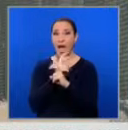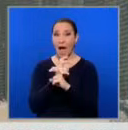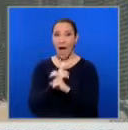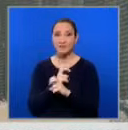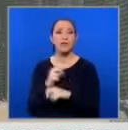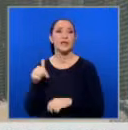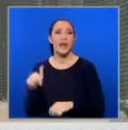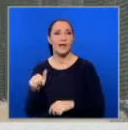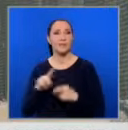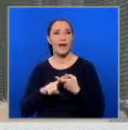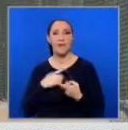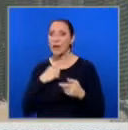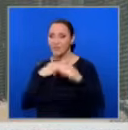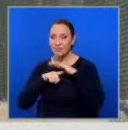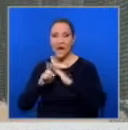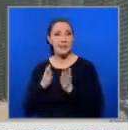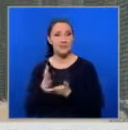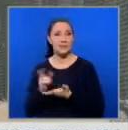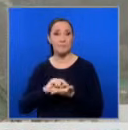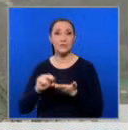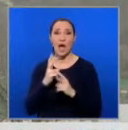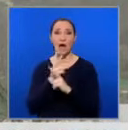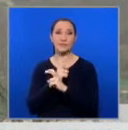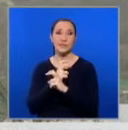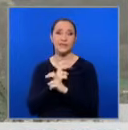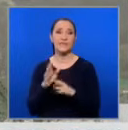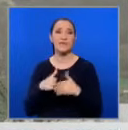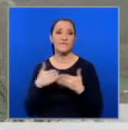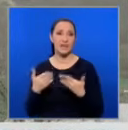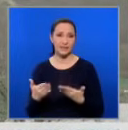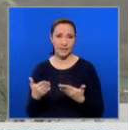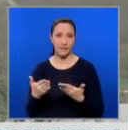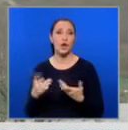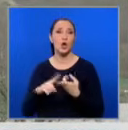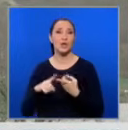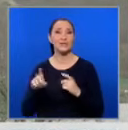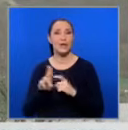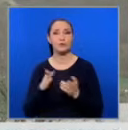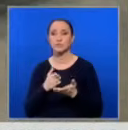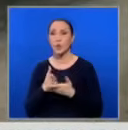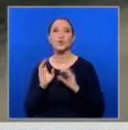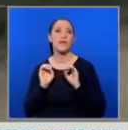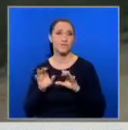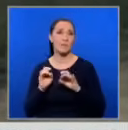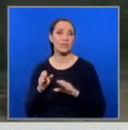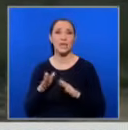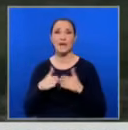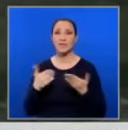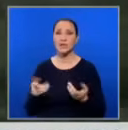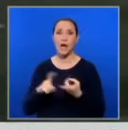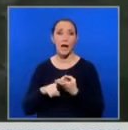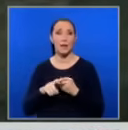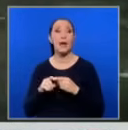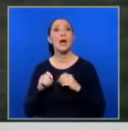Герхард Карнер има тайна мисия, пише австрийският Кронен Цайтунг. Според източници на вестника, Карнер предлага мисията